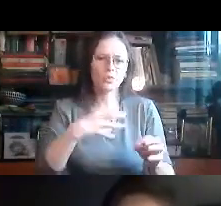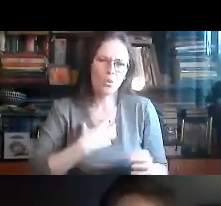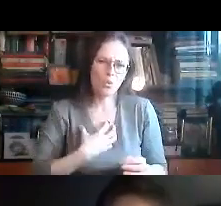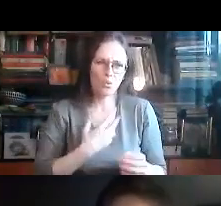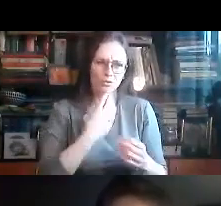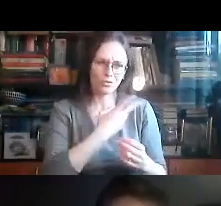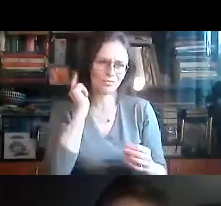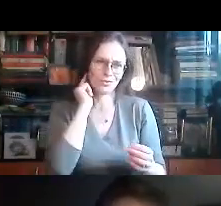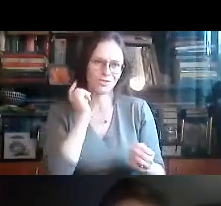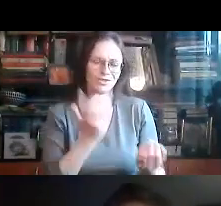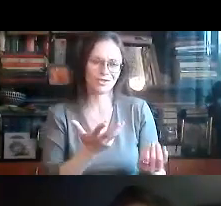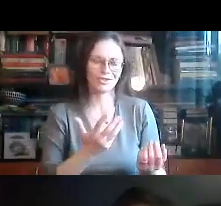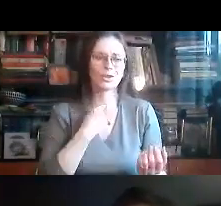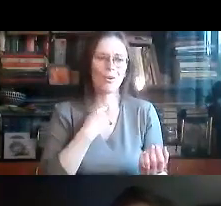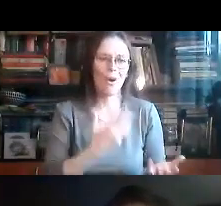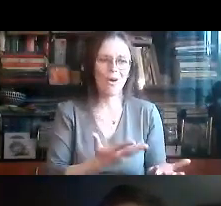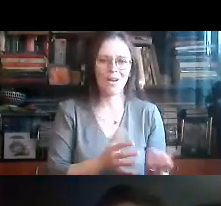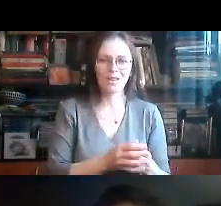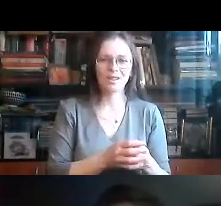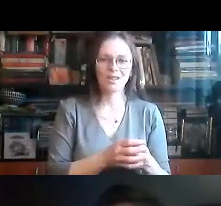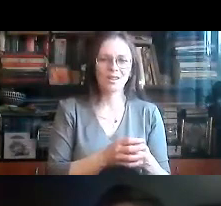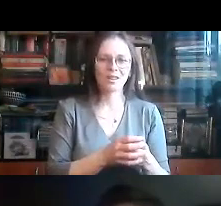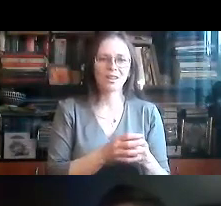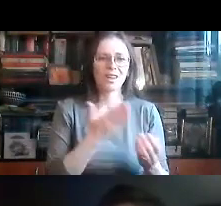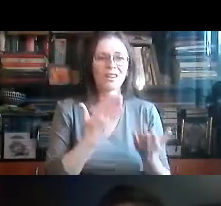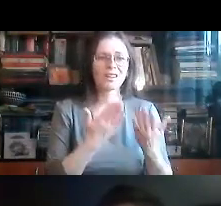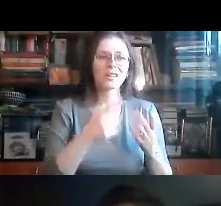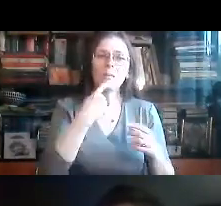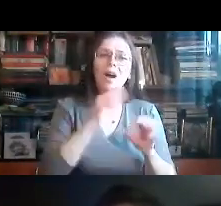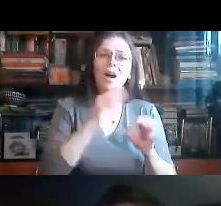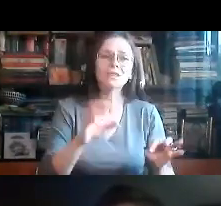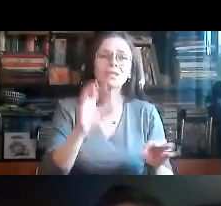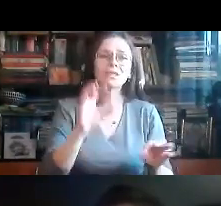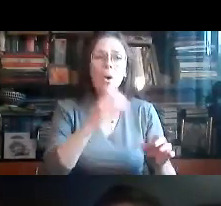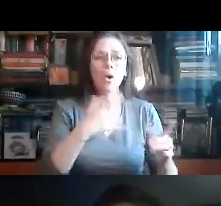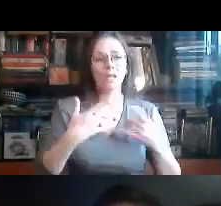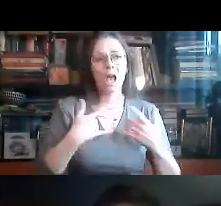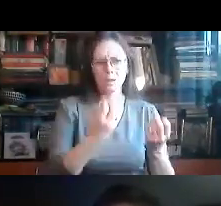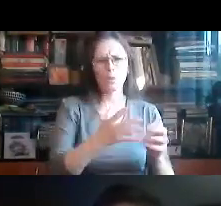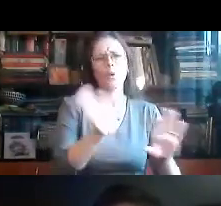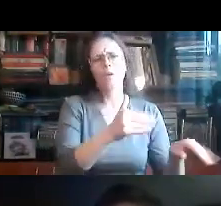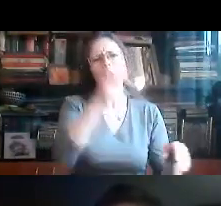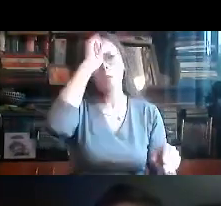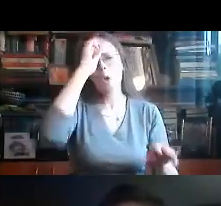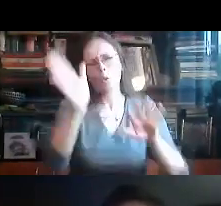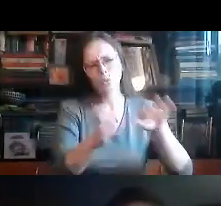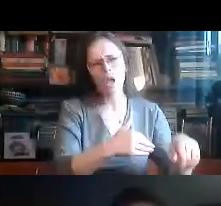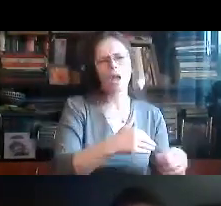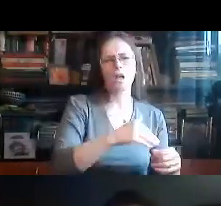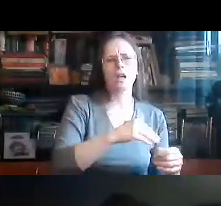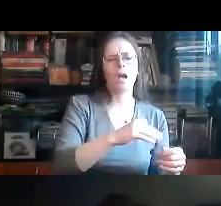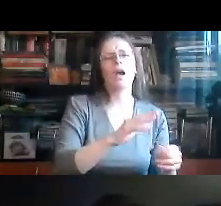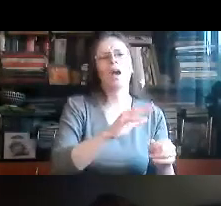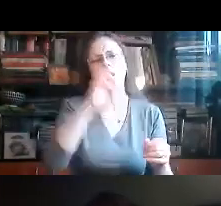если мы говорим там про театр просто, там, государственный, негосударственный, неважно, с детьми уже сложнее, да, тут уже даже не